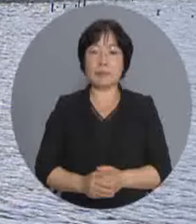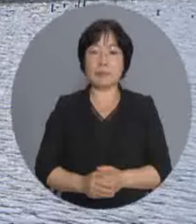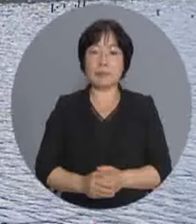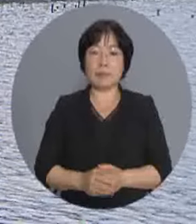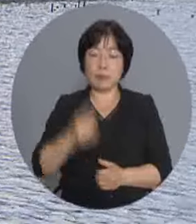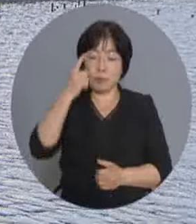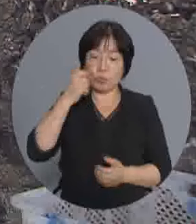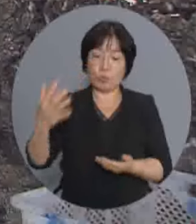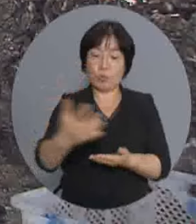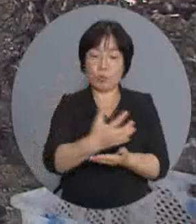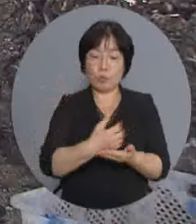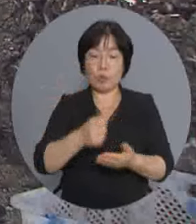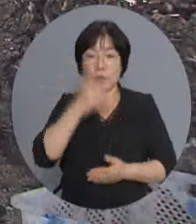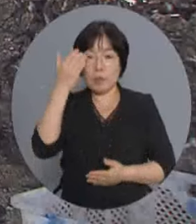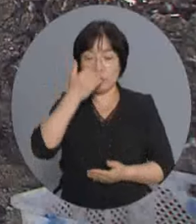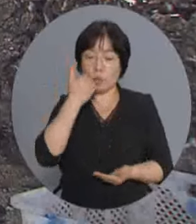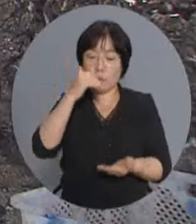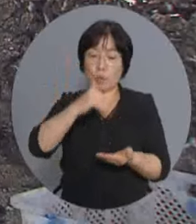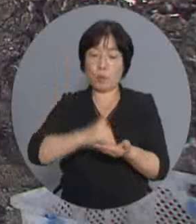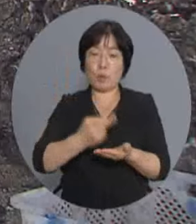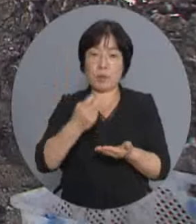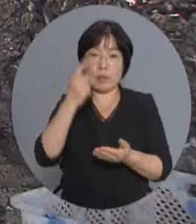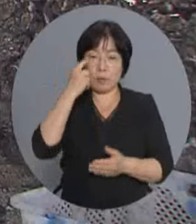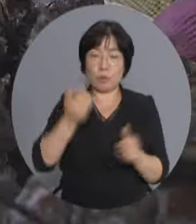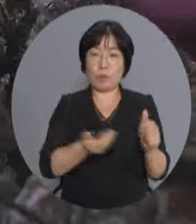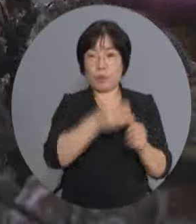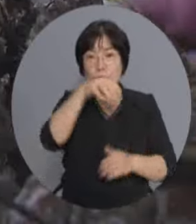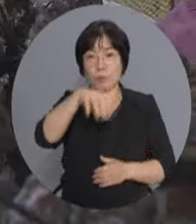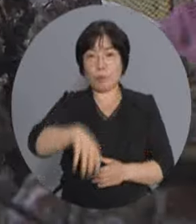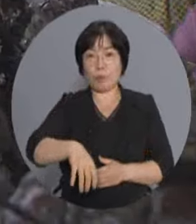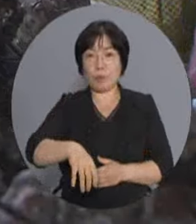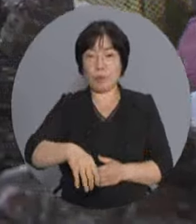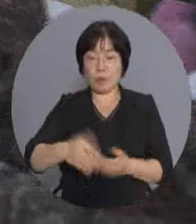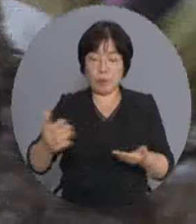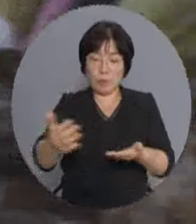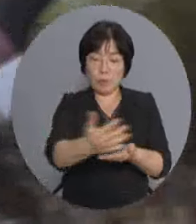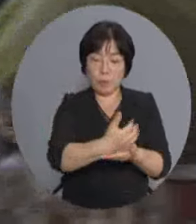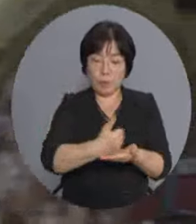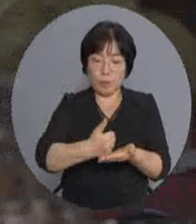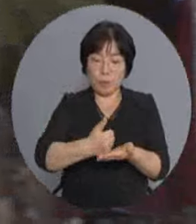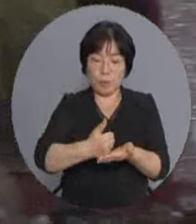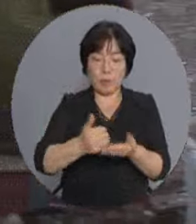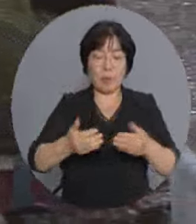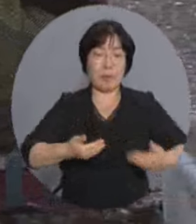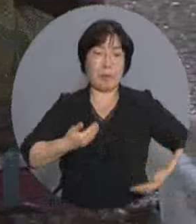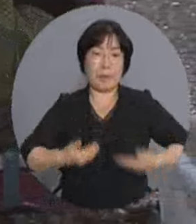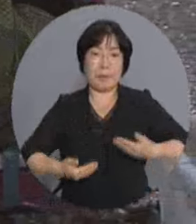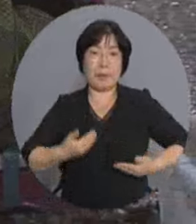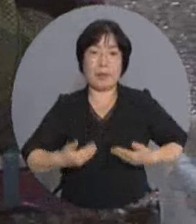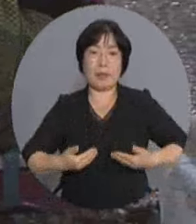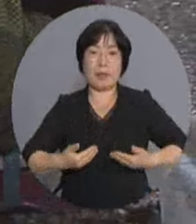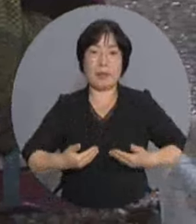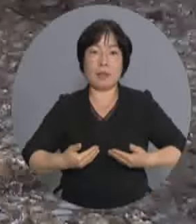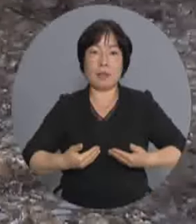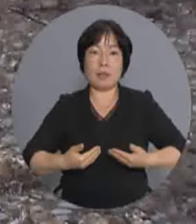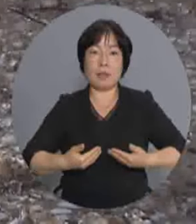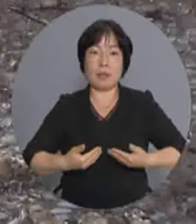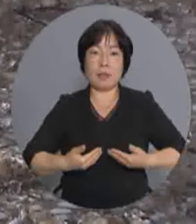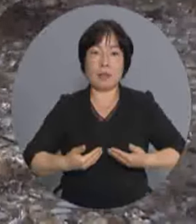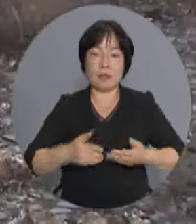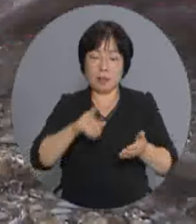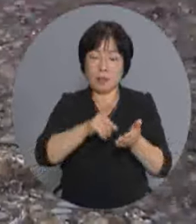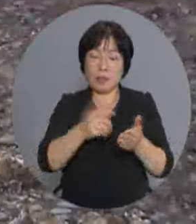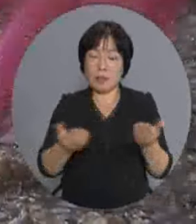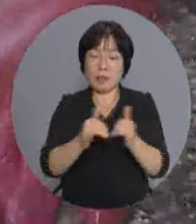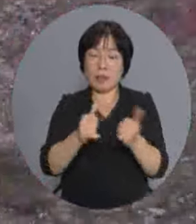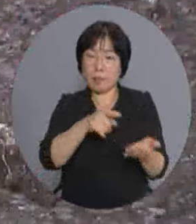햇굴 수확이 한창인 여수시 돌산읍의 굴 양식장. 수확한 굴을 손질하는 손길이 분주합니다. 이맘때면